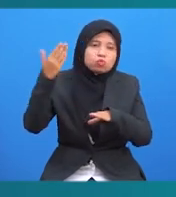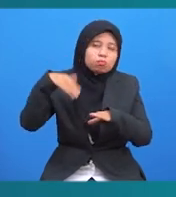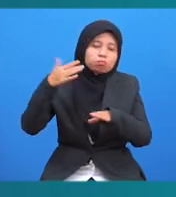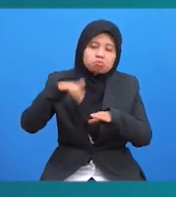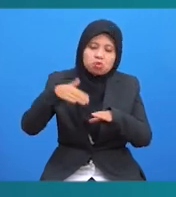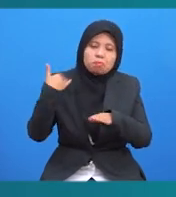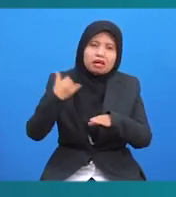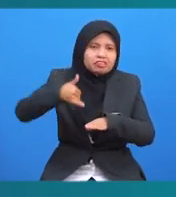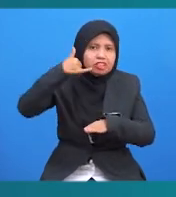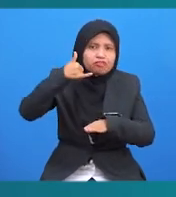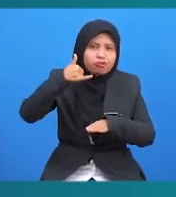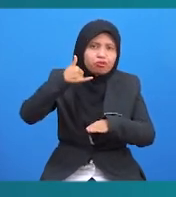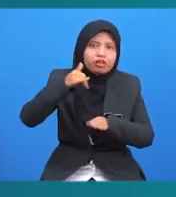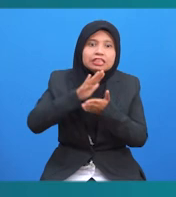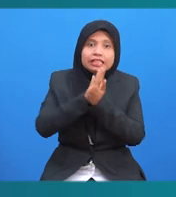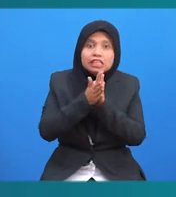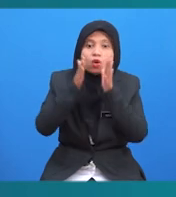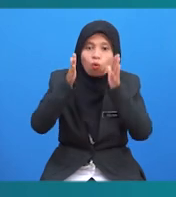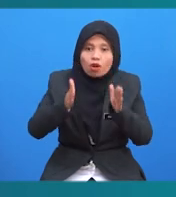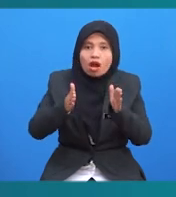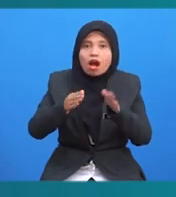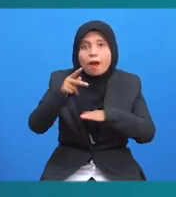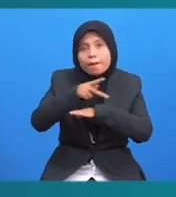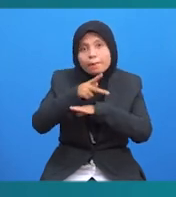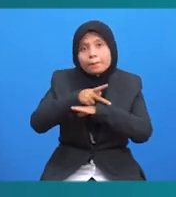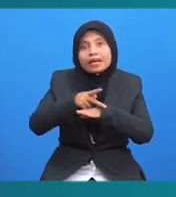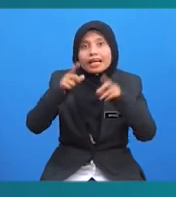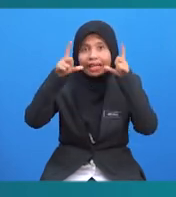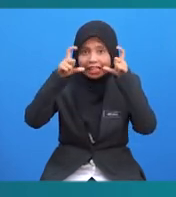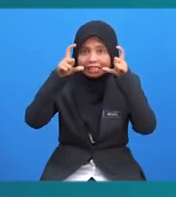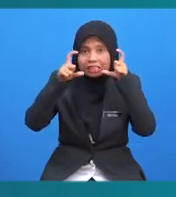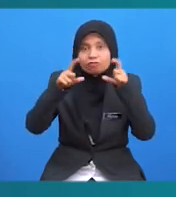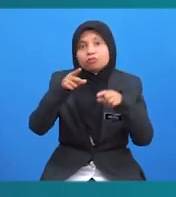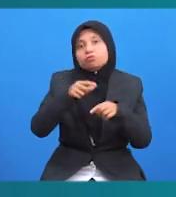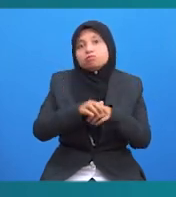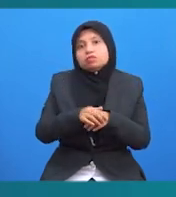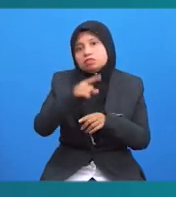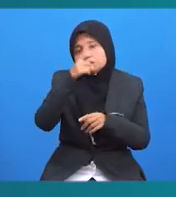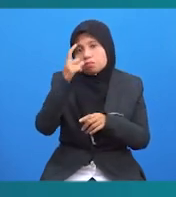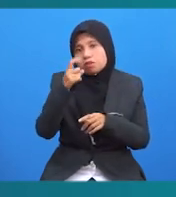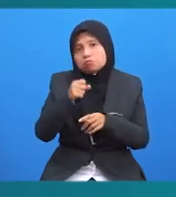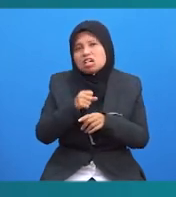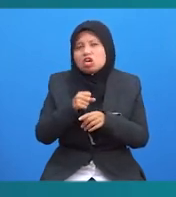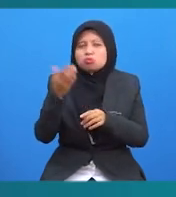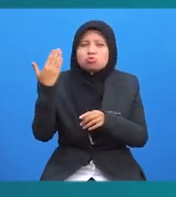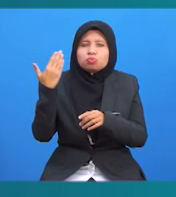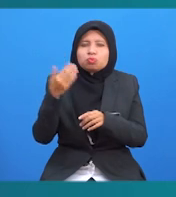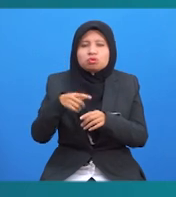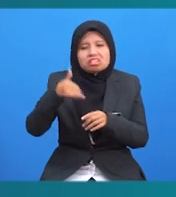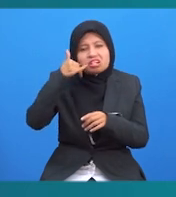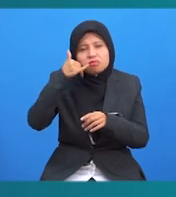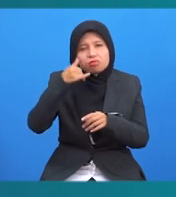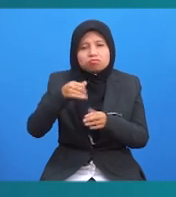lagi dilengkapi dengan kamera dan jika dilengkapi sekalipun, kamera pada telefon bimbit pada ketika